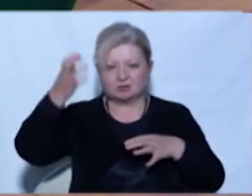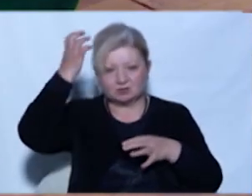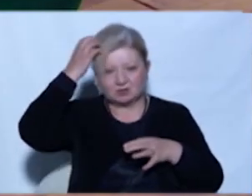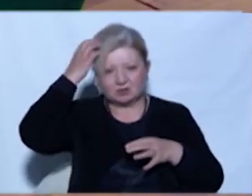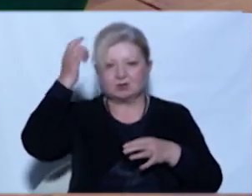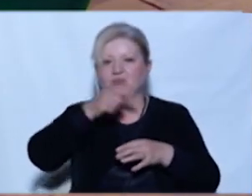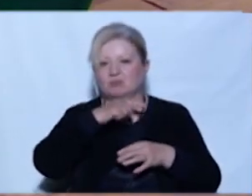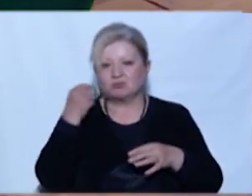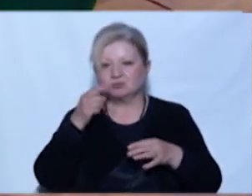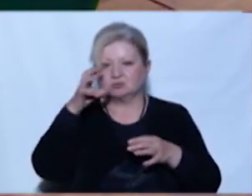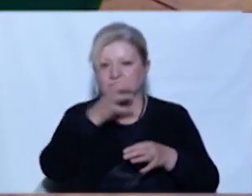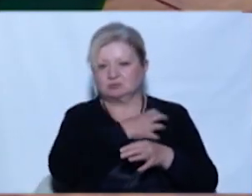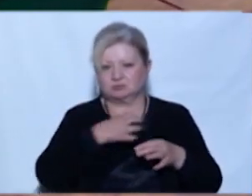şoris.